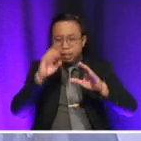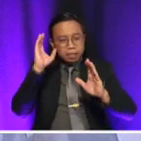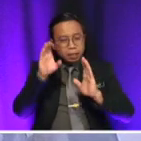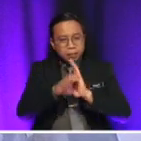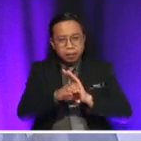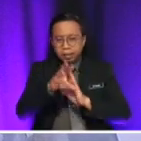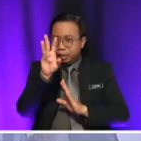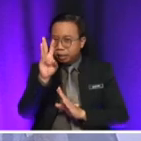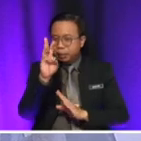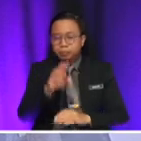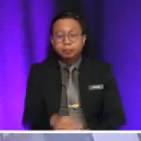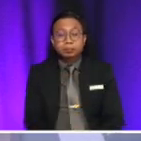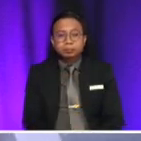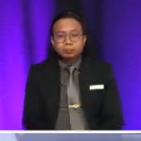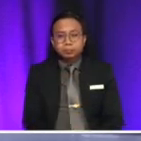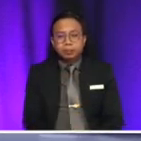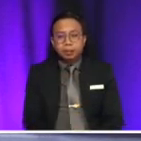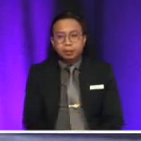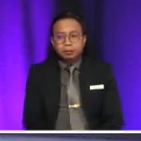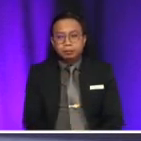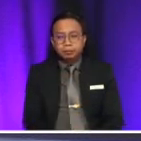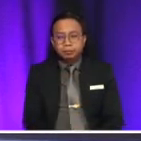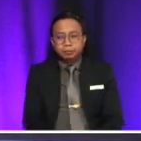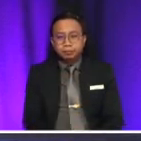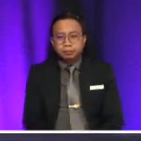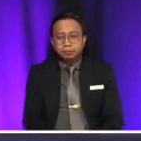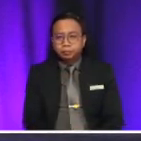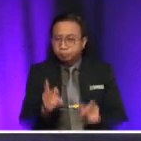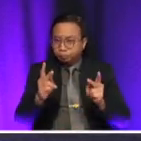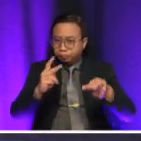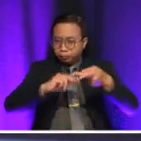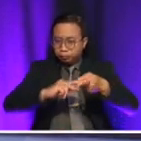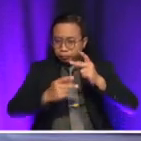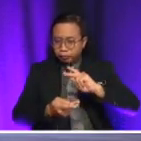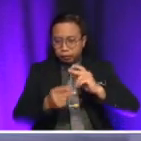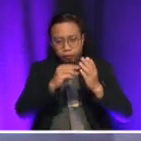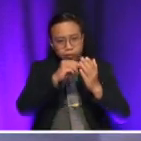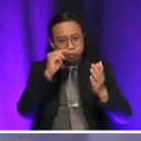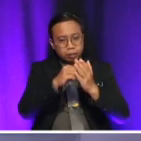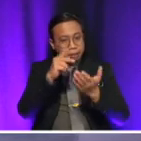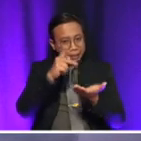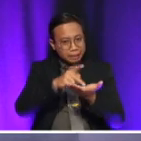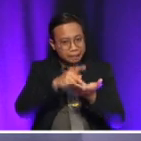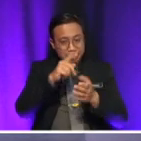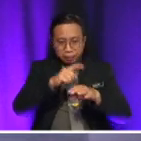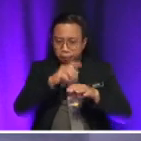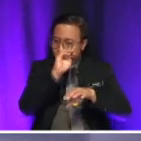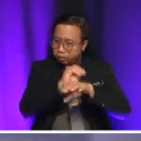yang ke-6 ini yaitu kota undi undi itu